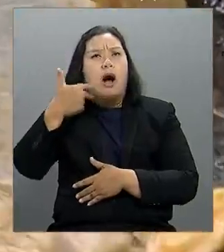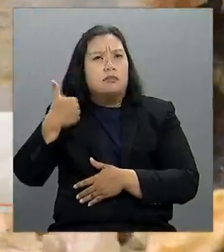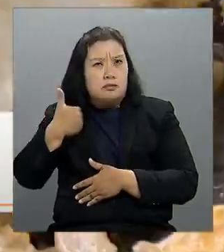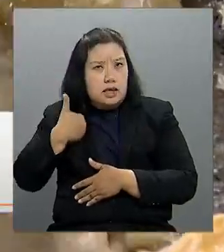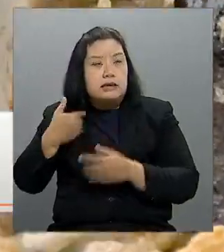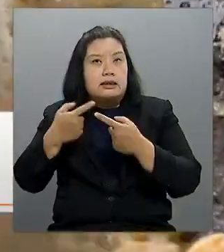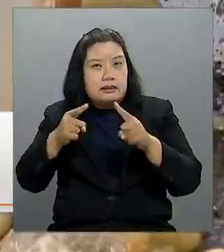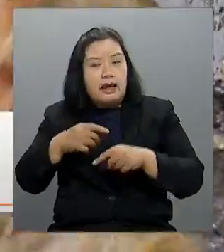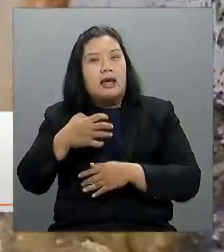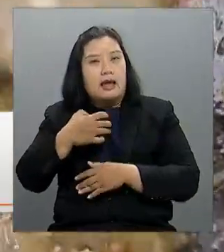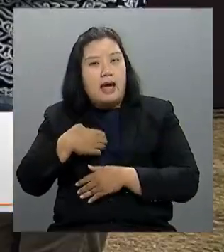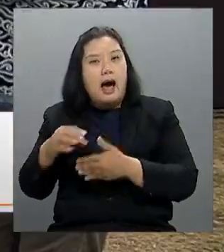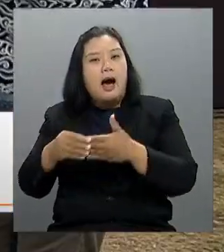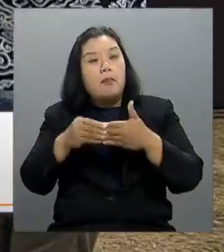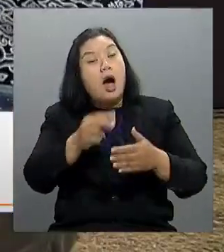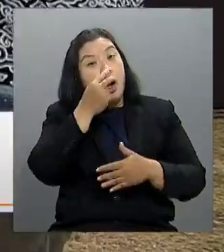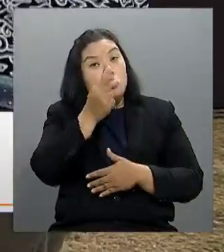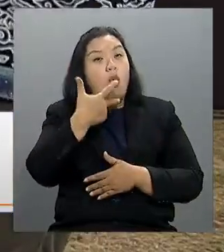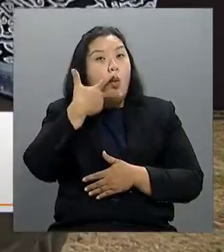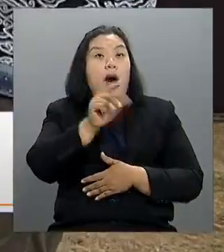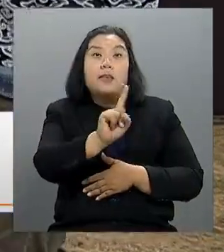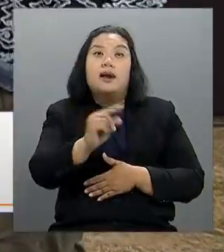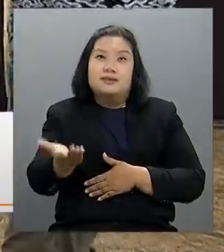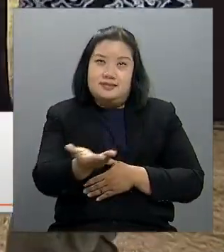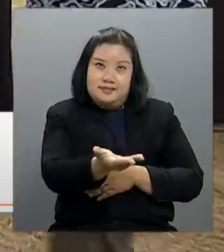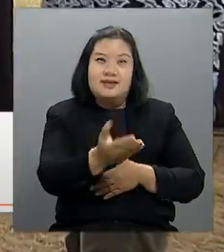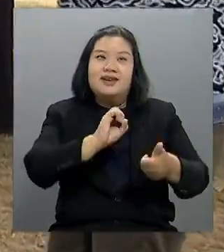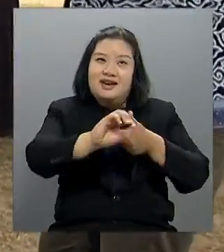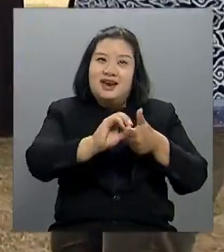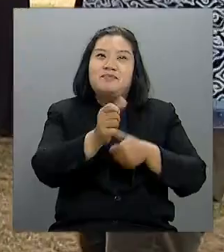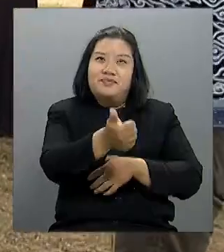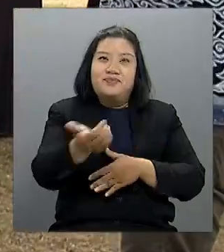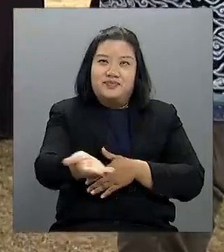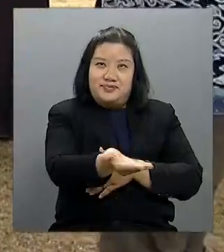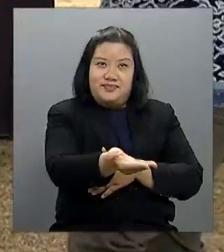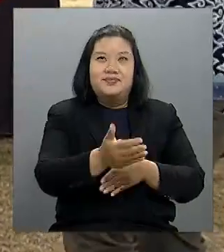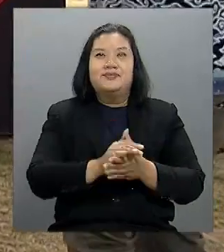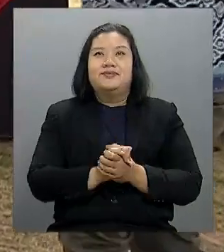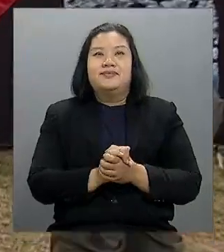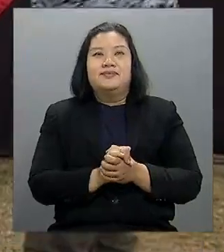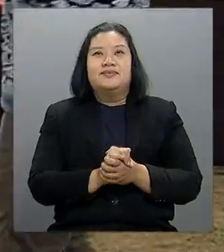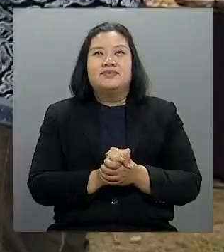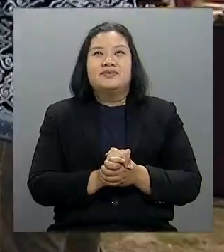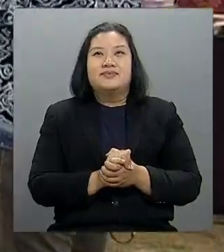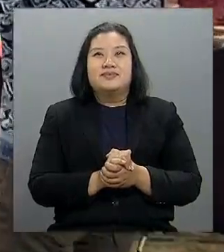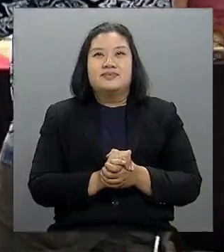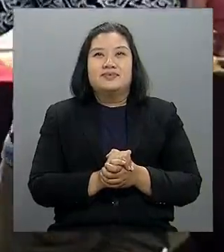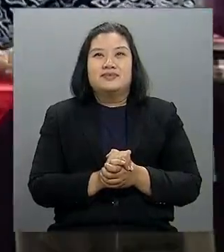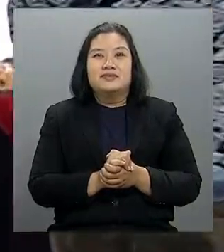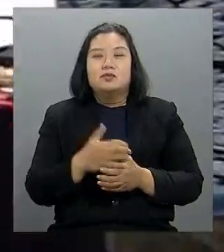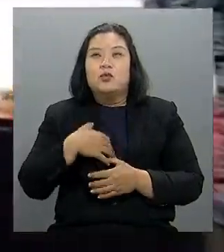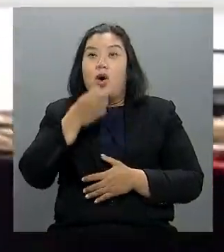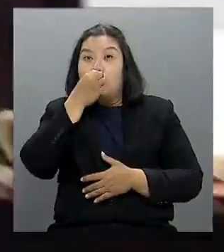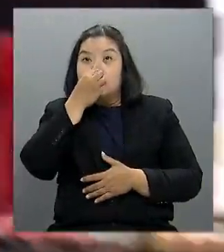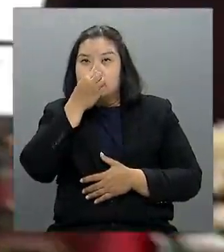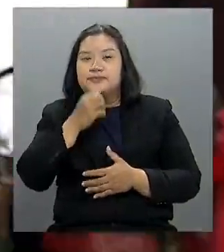ากันไปทัวร์หน่อยได้ไหมคะ ได้ค่ะ ไปเลยค่ะนำเลยค่ะ อย่าไปดูเลยครับ เชิญเลยค่ะ อันนี้ผมยังติดของคาวอยู่นะคุณผู้ชมครับเดี๋ยวตามมาพร้อมกันเลยครับ